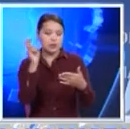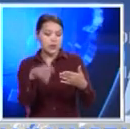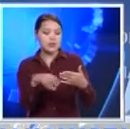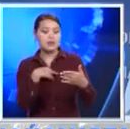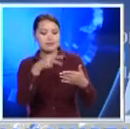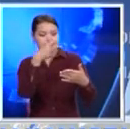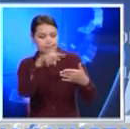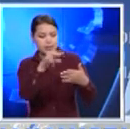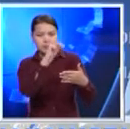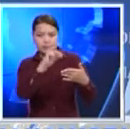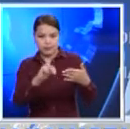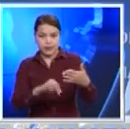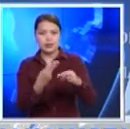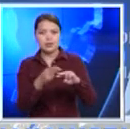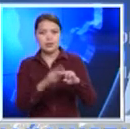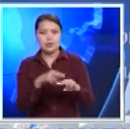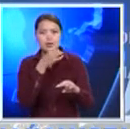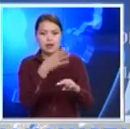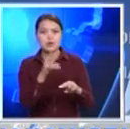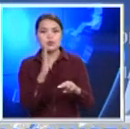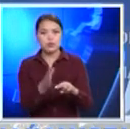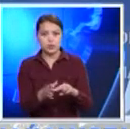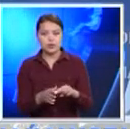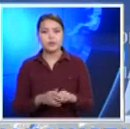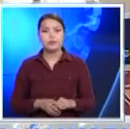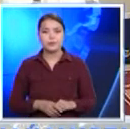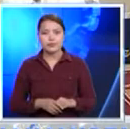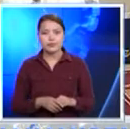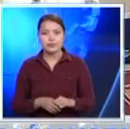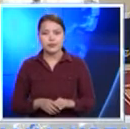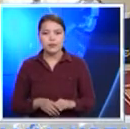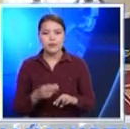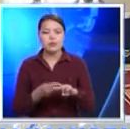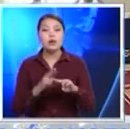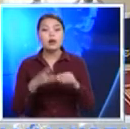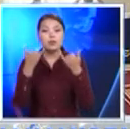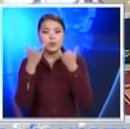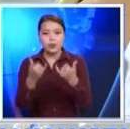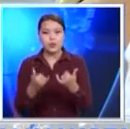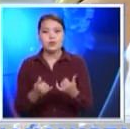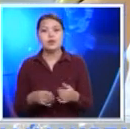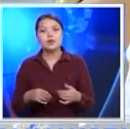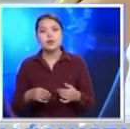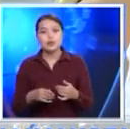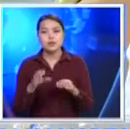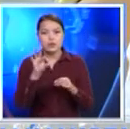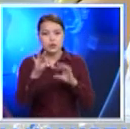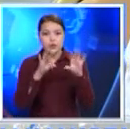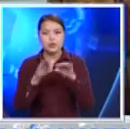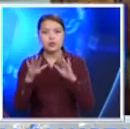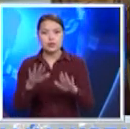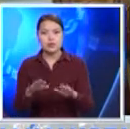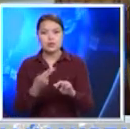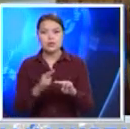қоғамдық тәртіпті бұзу жолын кесуді комиссия төрағасы шақырған жағдайда ғана жүзеге асырады. Қазіргі уақытта облыста және сайлау учаскелерінде жағдай